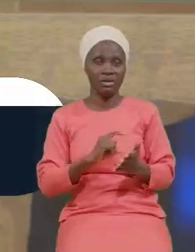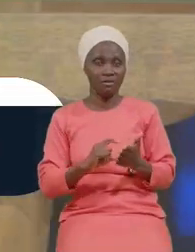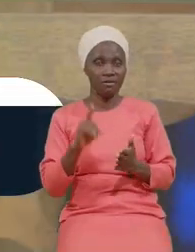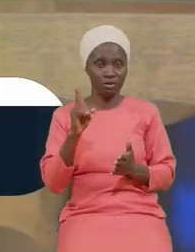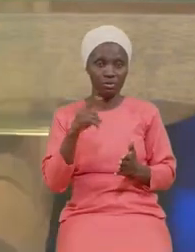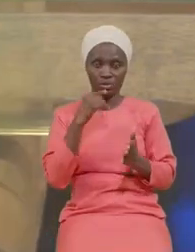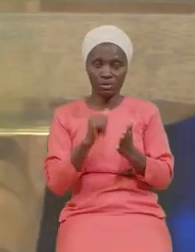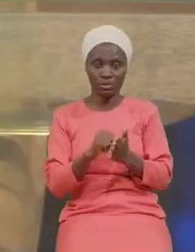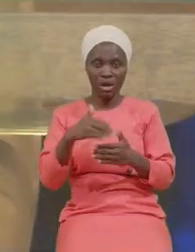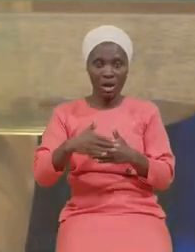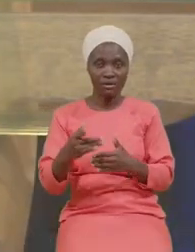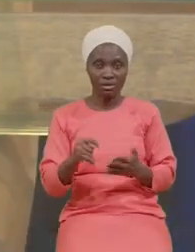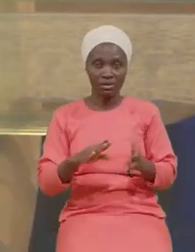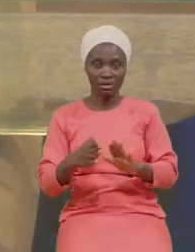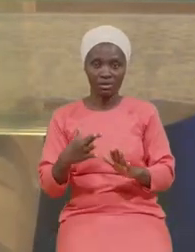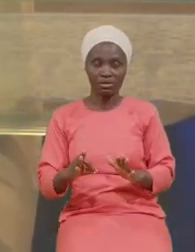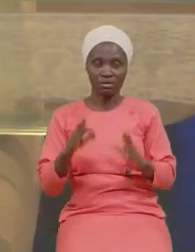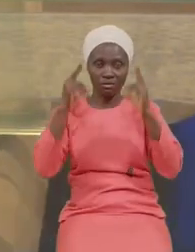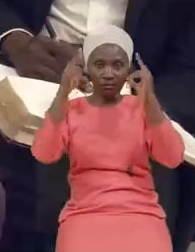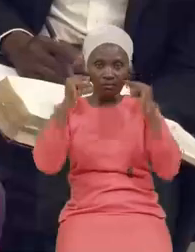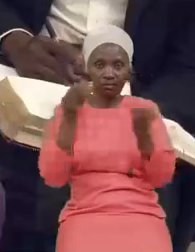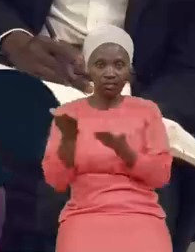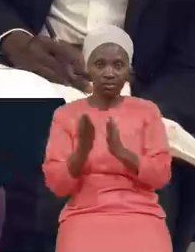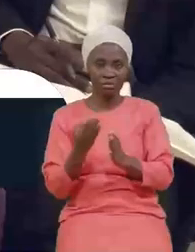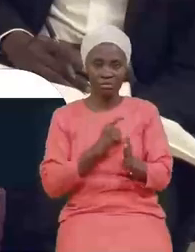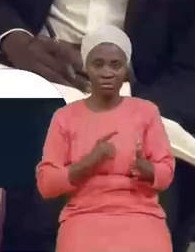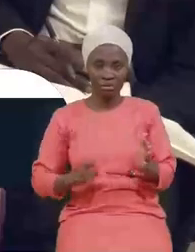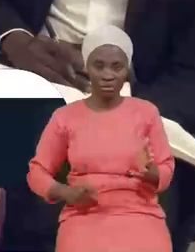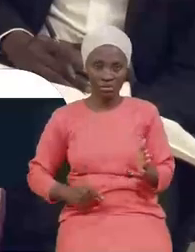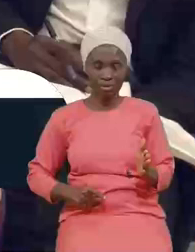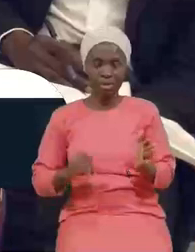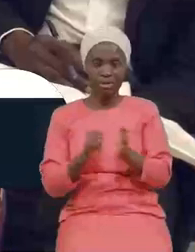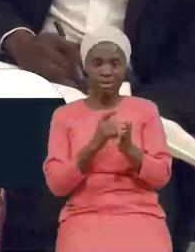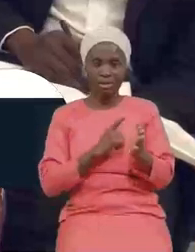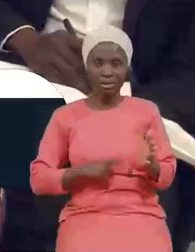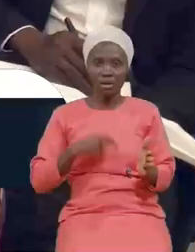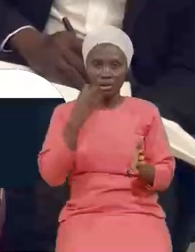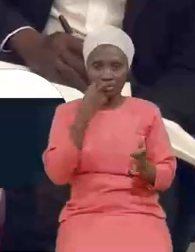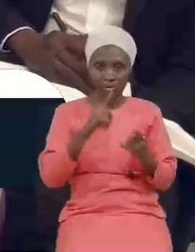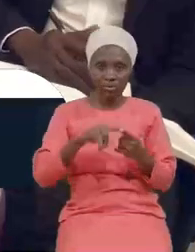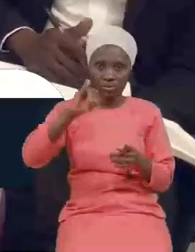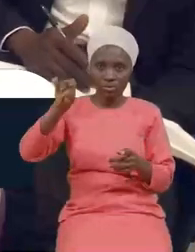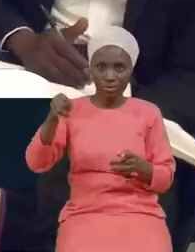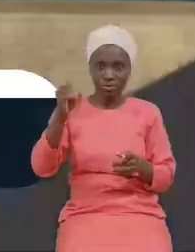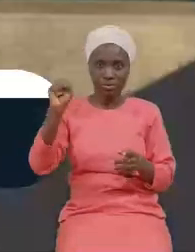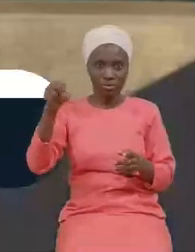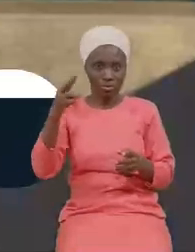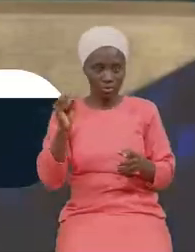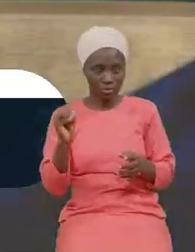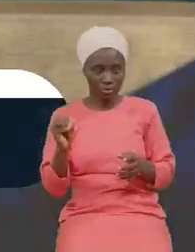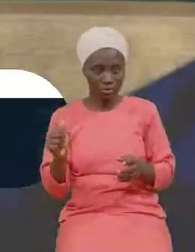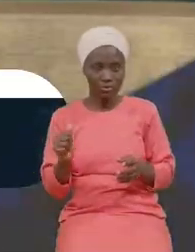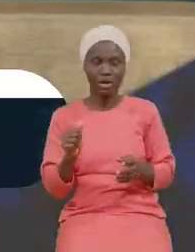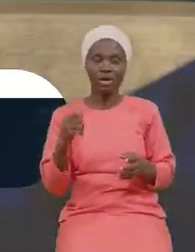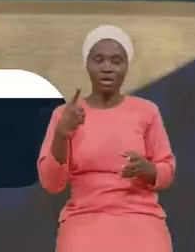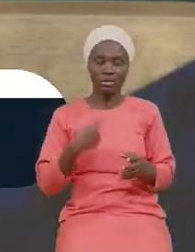verser 1 Jésus est un un après la mort de Moïse serviteur de l'Éternel